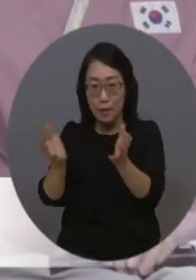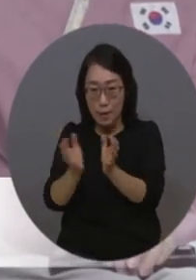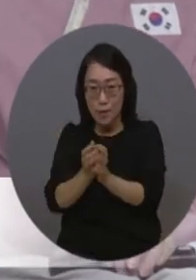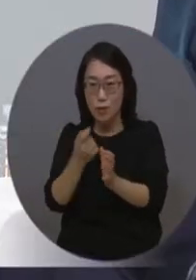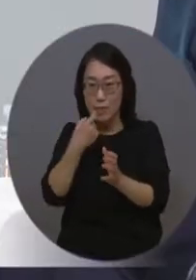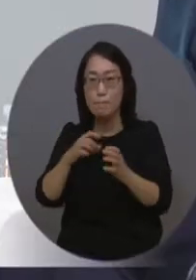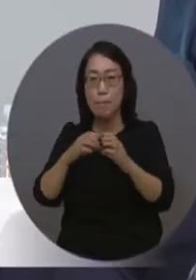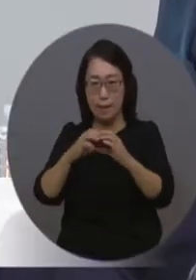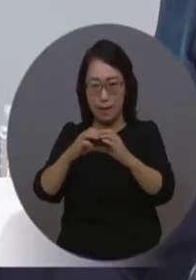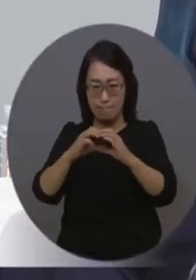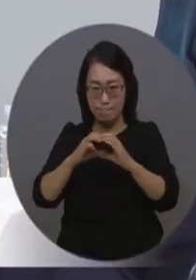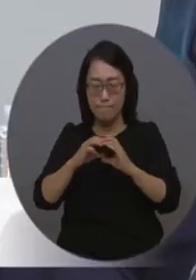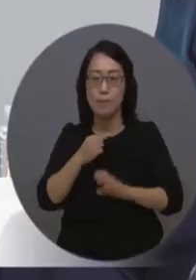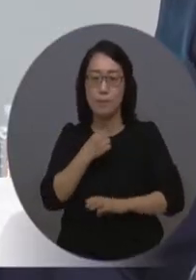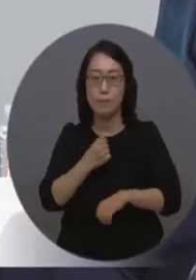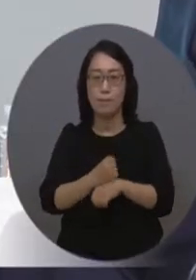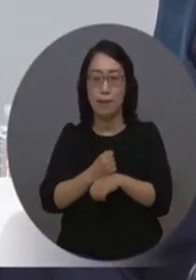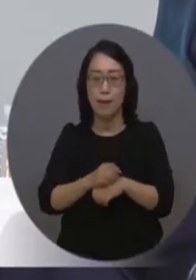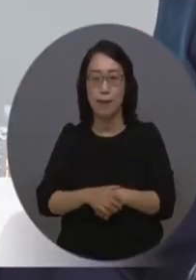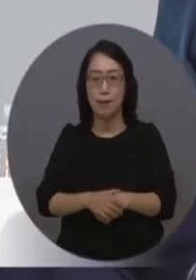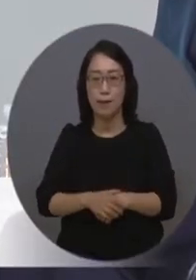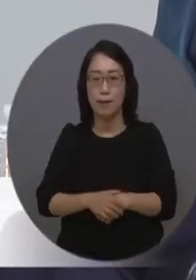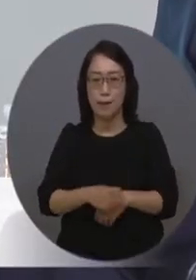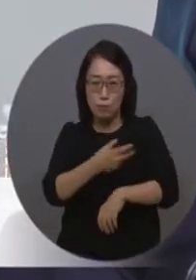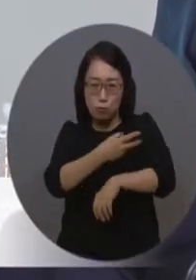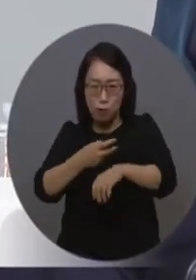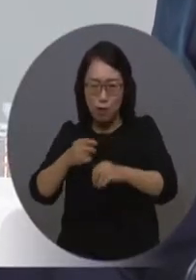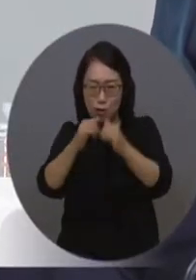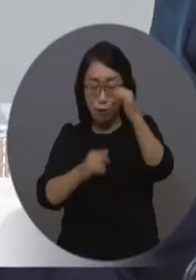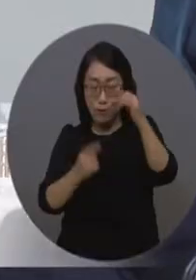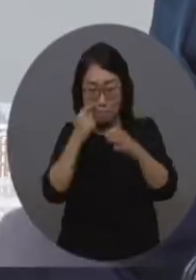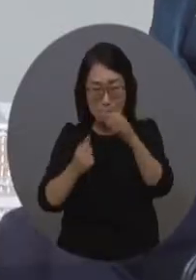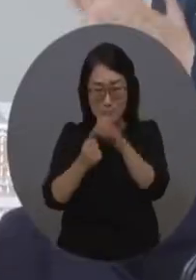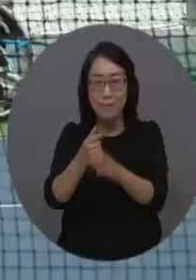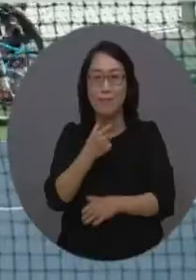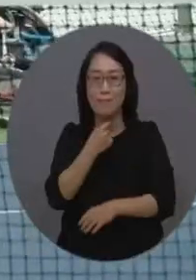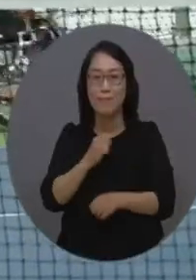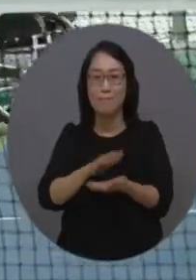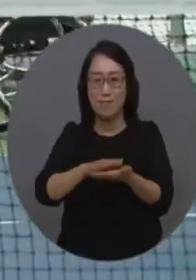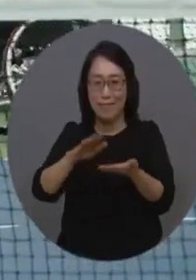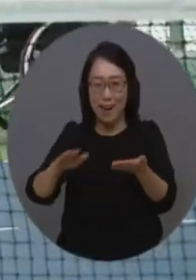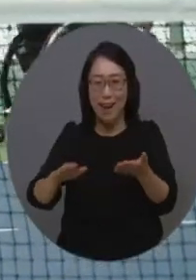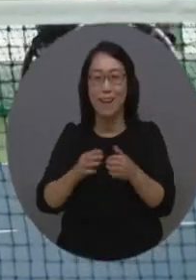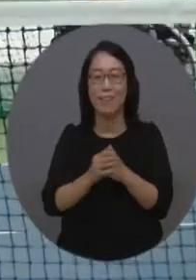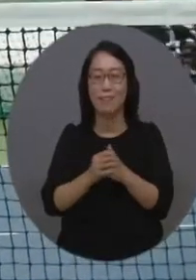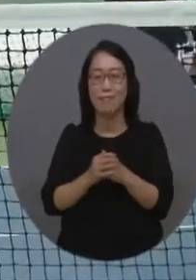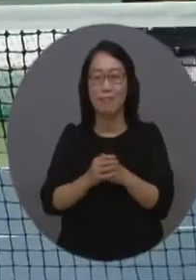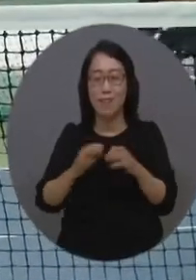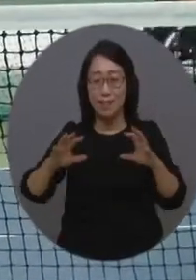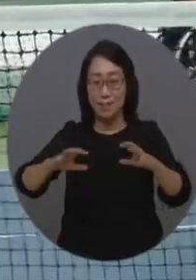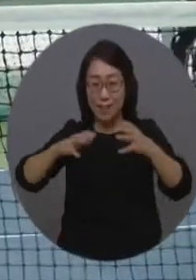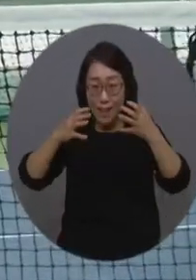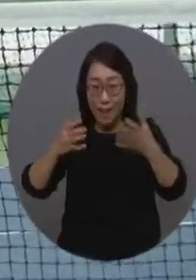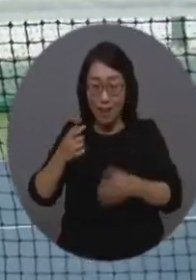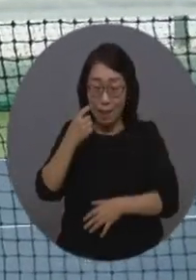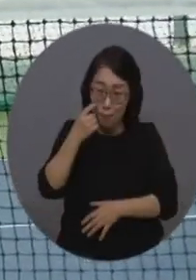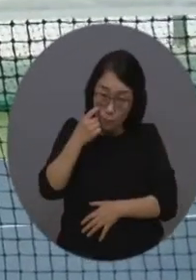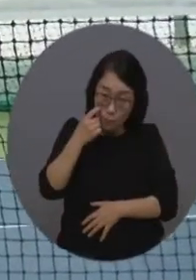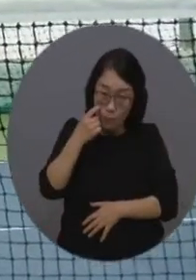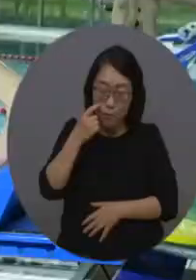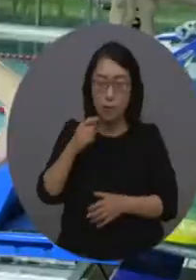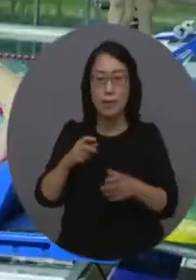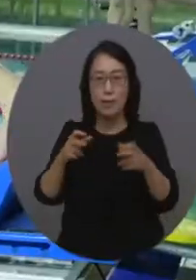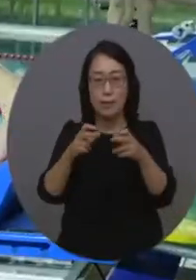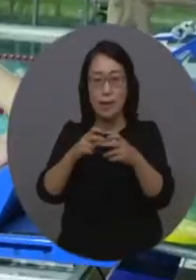따겠습니다. 장애인 수영의 역사가 돼서 돌아오겠습니다. 감사합니다. 전 세계의 주목을 받고 있는 도쿄